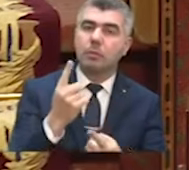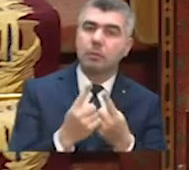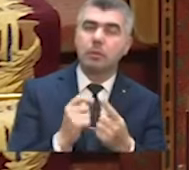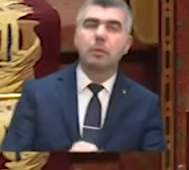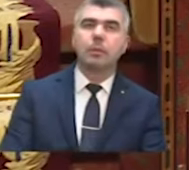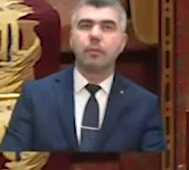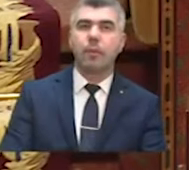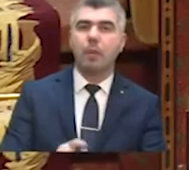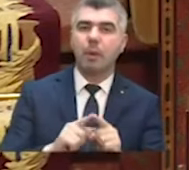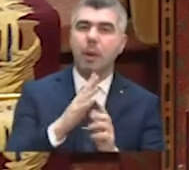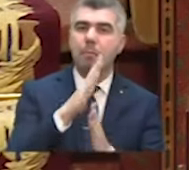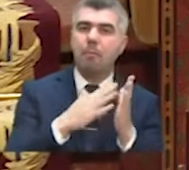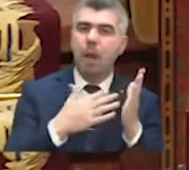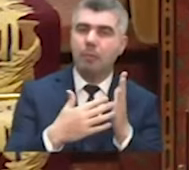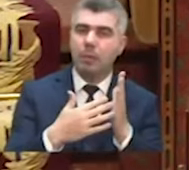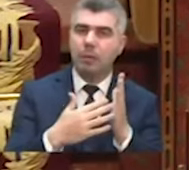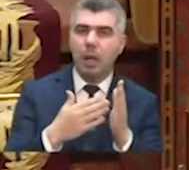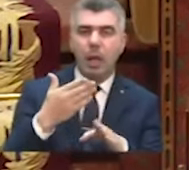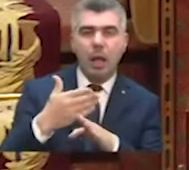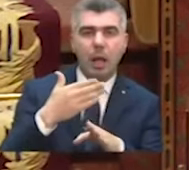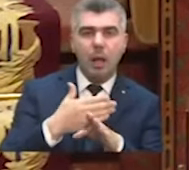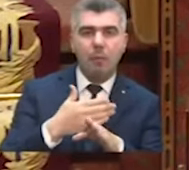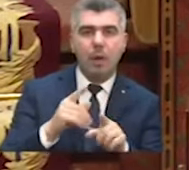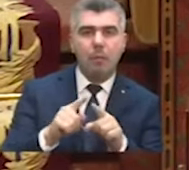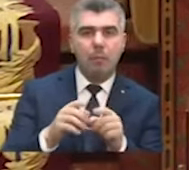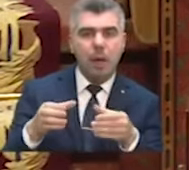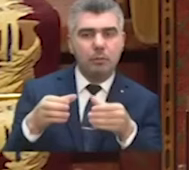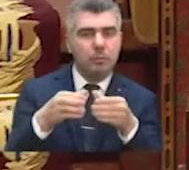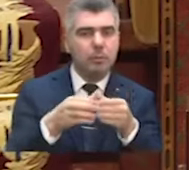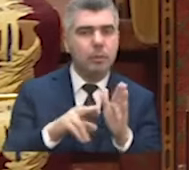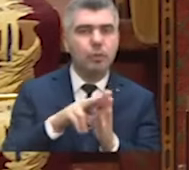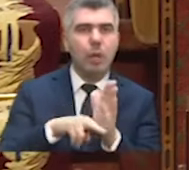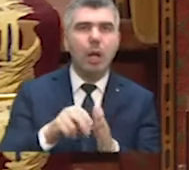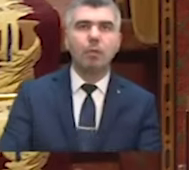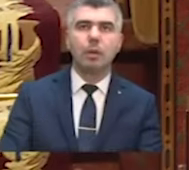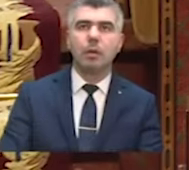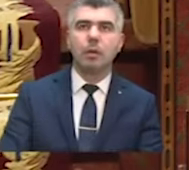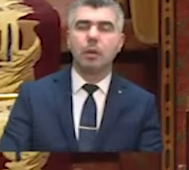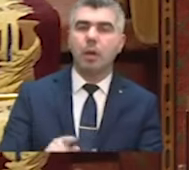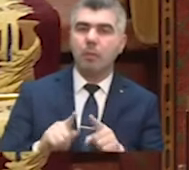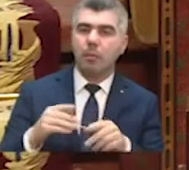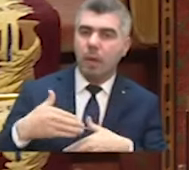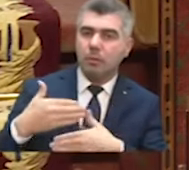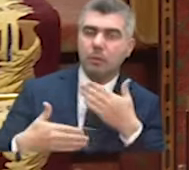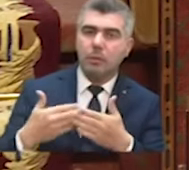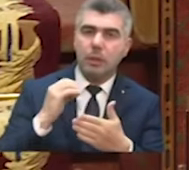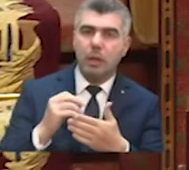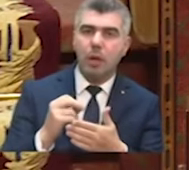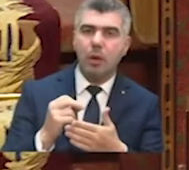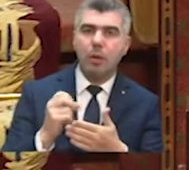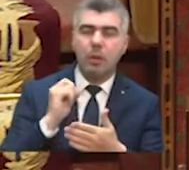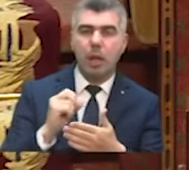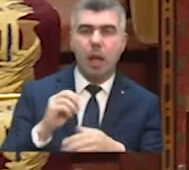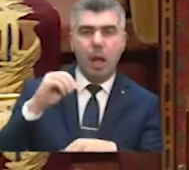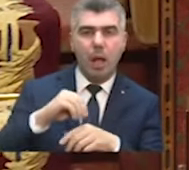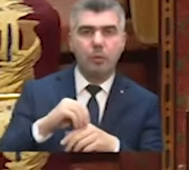لنا برمجة كما درتوا البرمجة ديال المنتديات الجهوية بالمناسبة، موراها مباشرة بعد يومين كديروا لنا اللقاء ديال